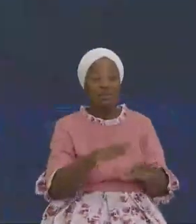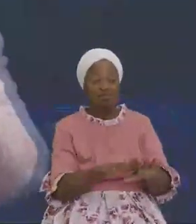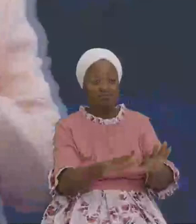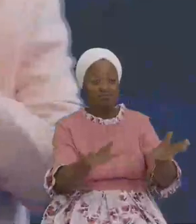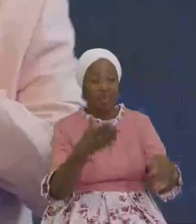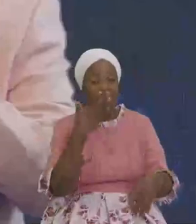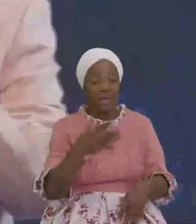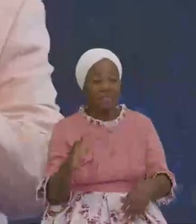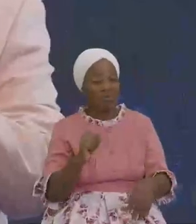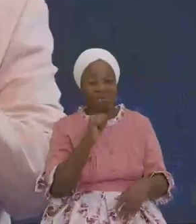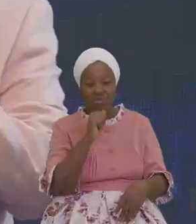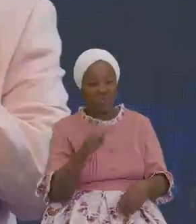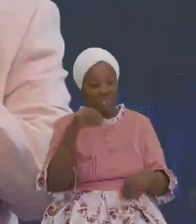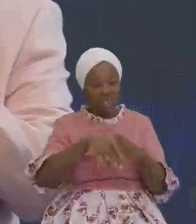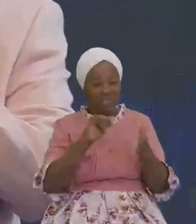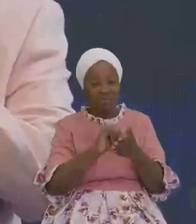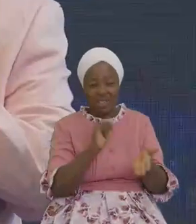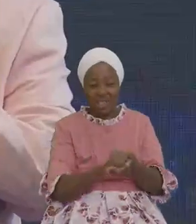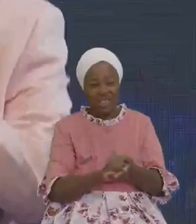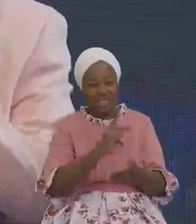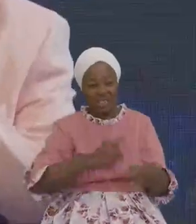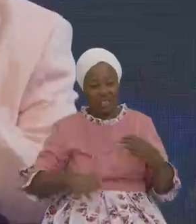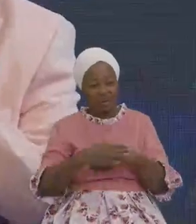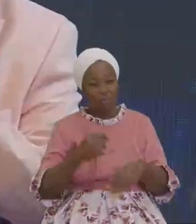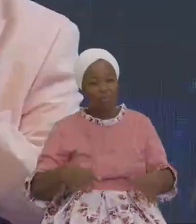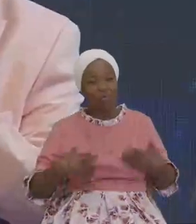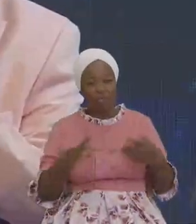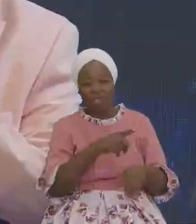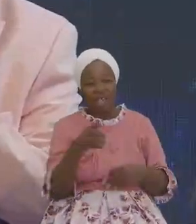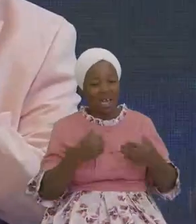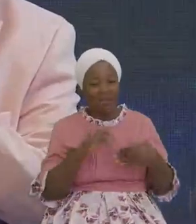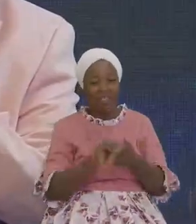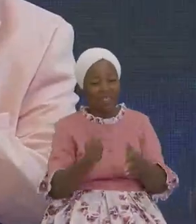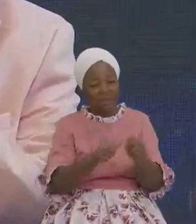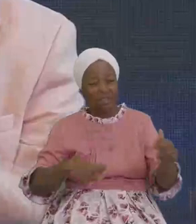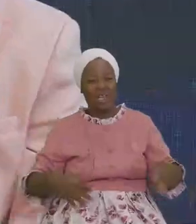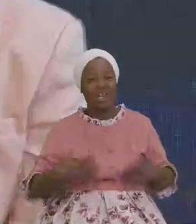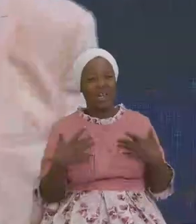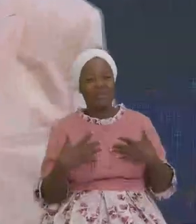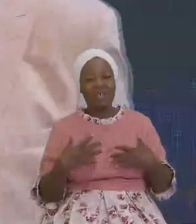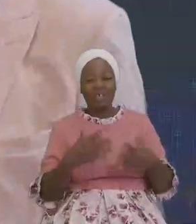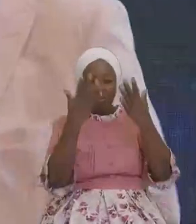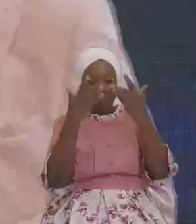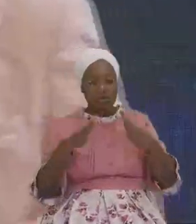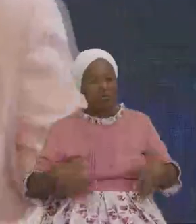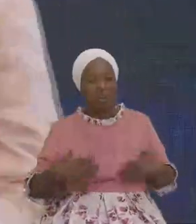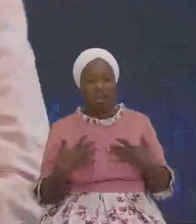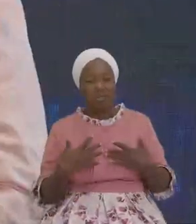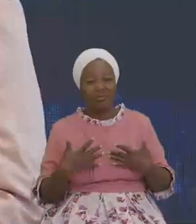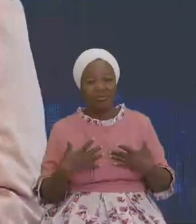Et ceux qui n'entrent pas dans le royaume de Dieu, ils ont une vie abrogée, une vie